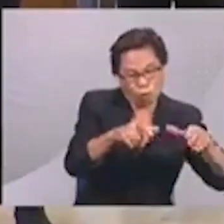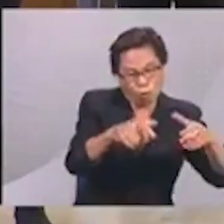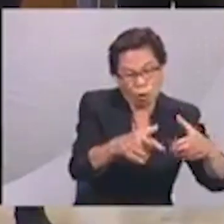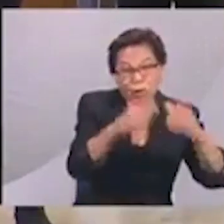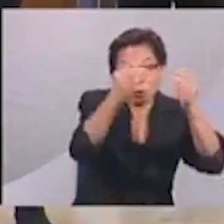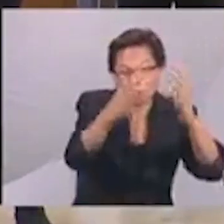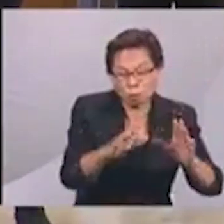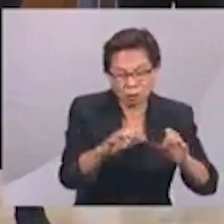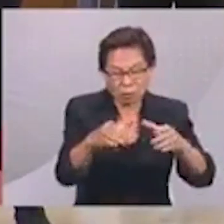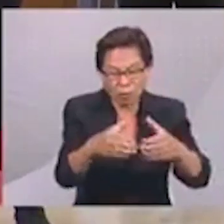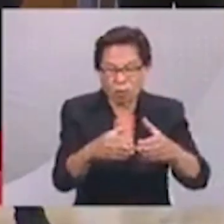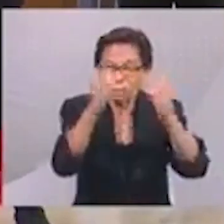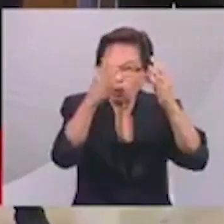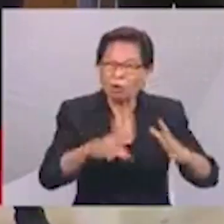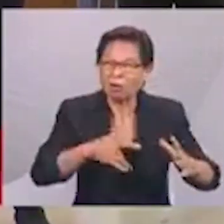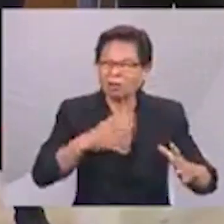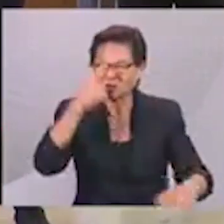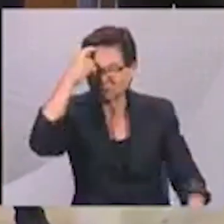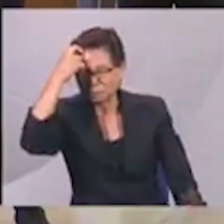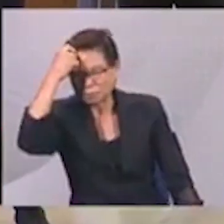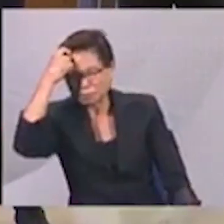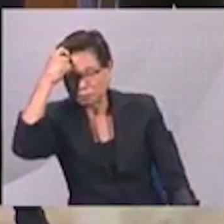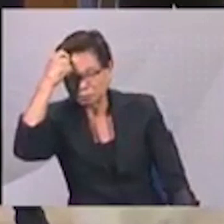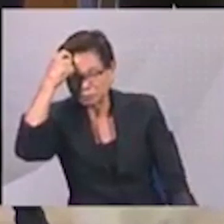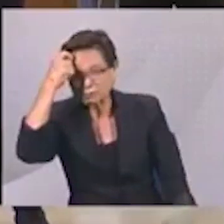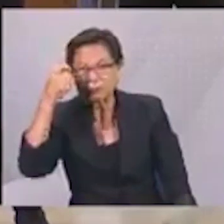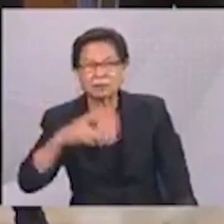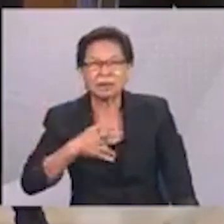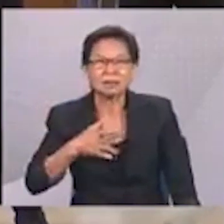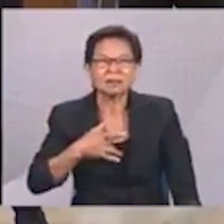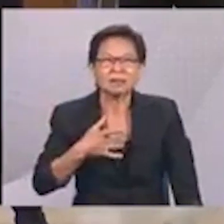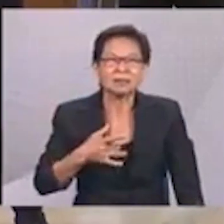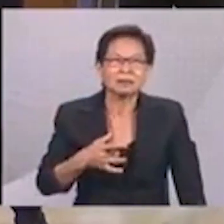yang dia merasakan ragu-ragu